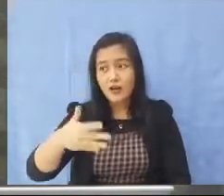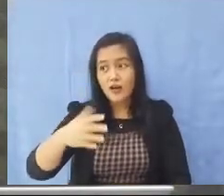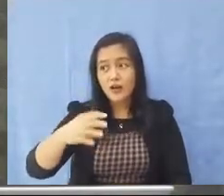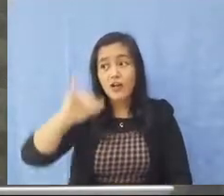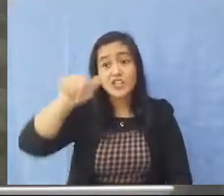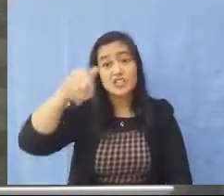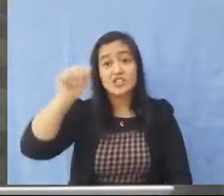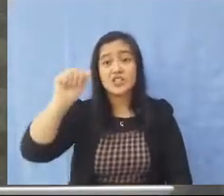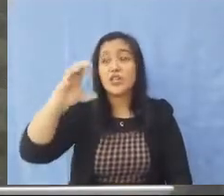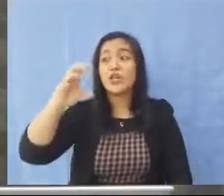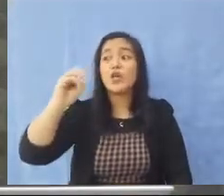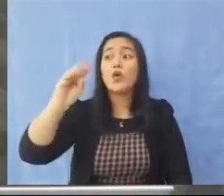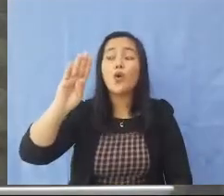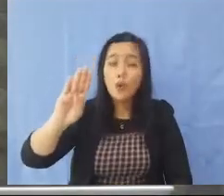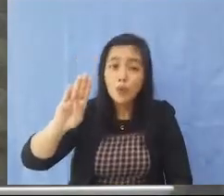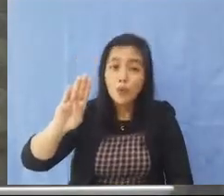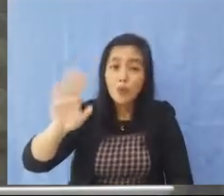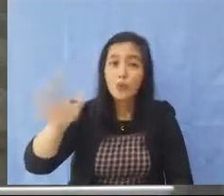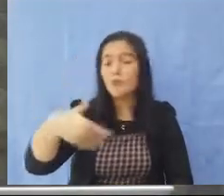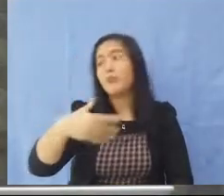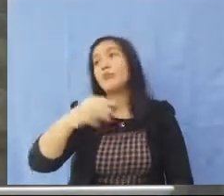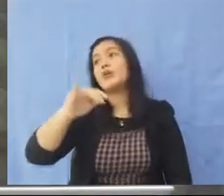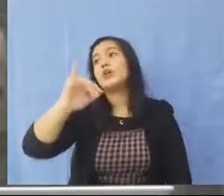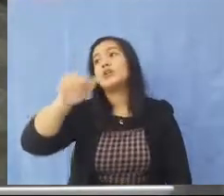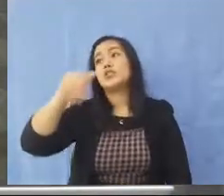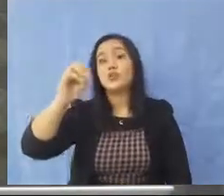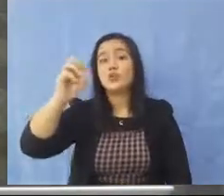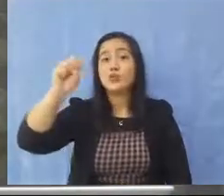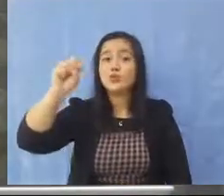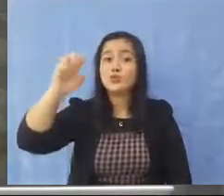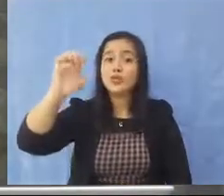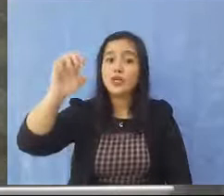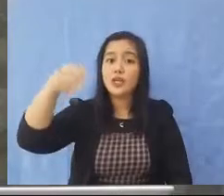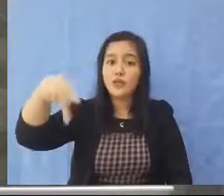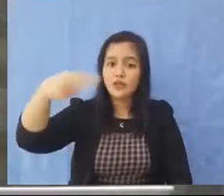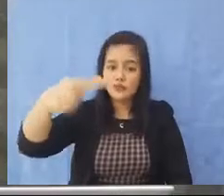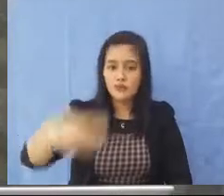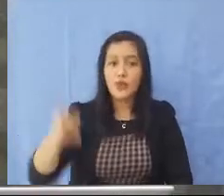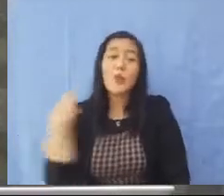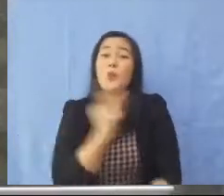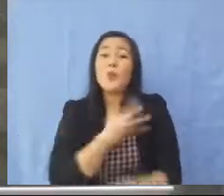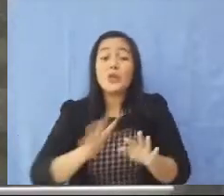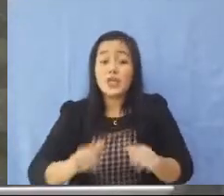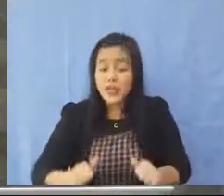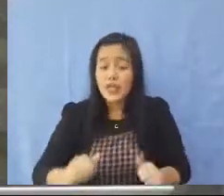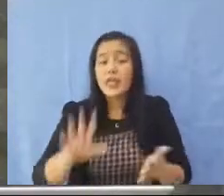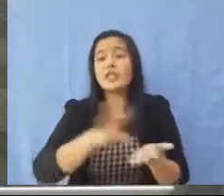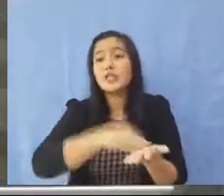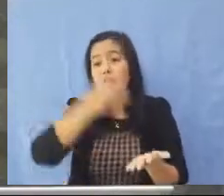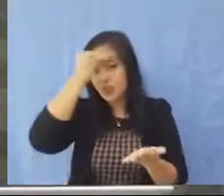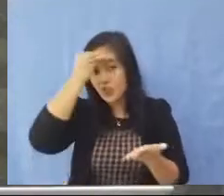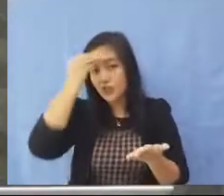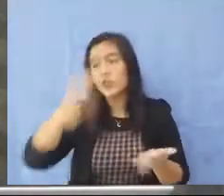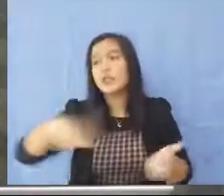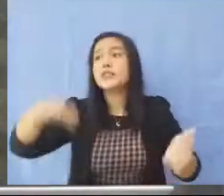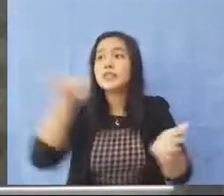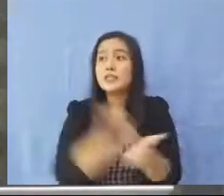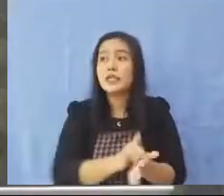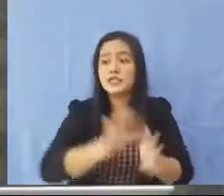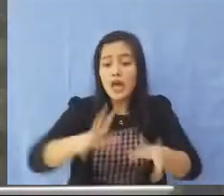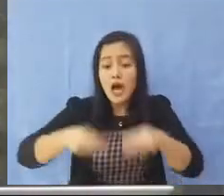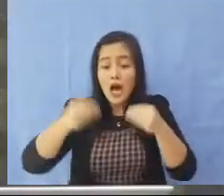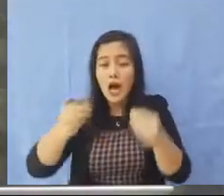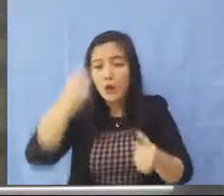ay nakikipag-deal sa bawat pamilya. Kaya ko po ito sinasabi na dapat nating matutunan because alam nyo po,